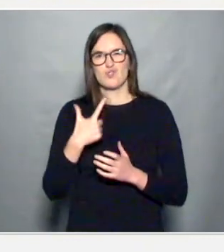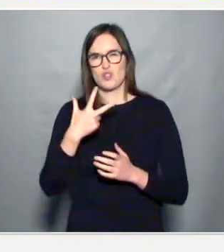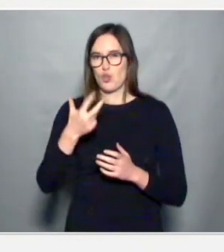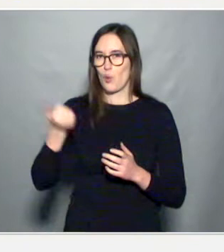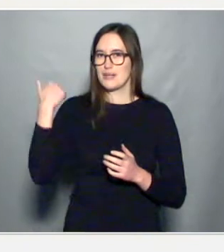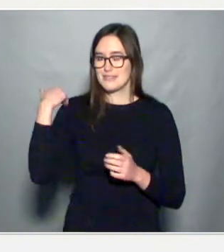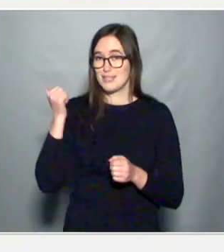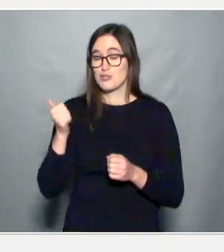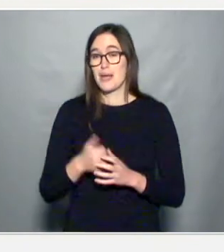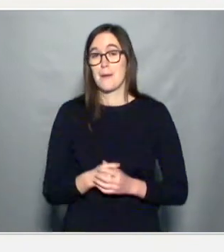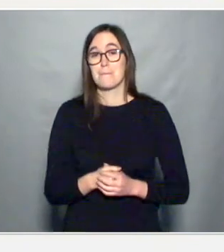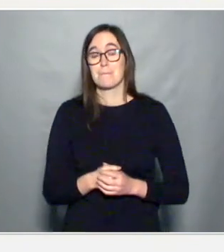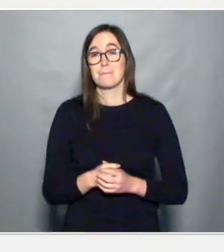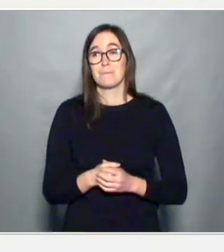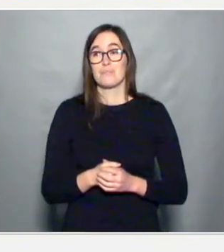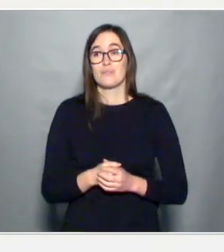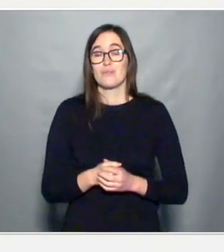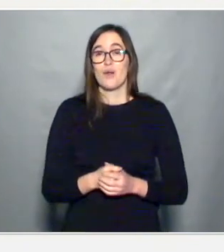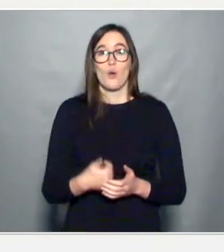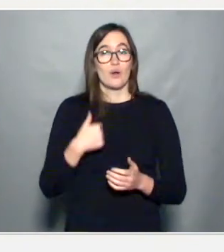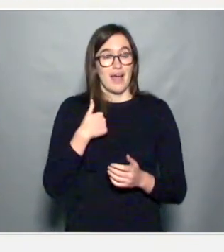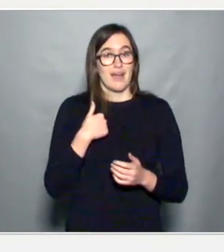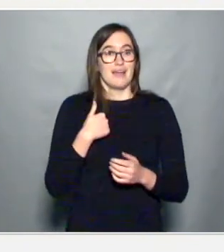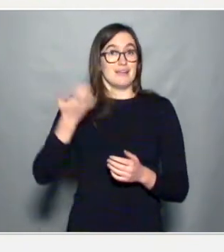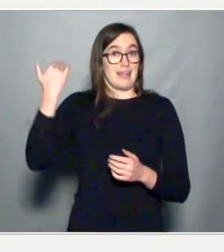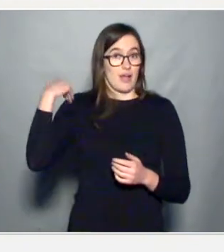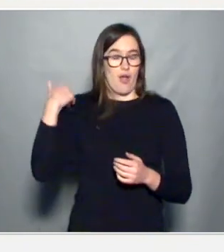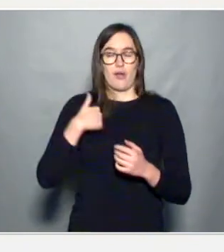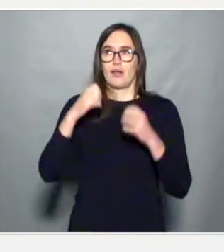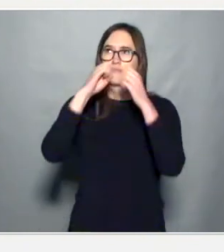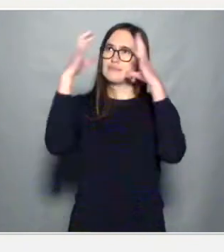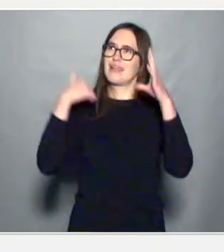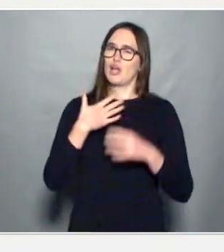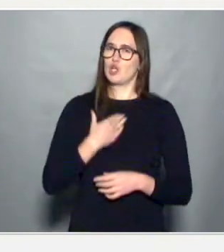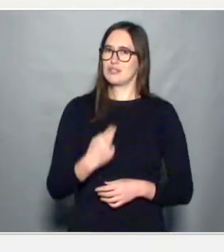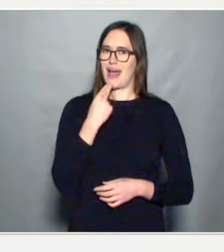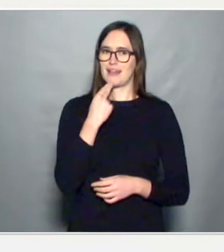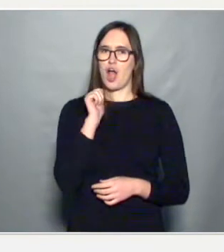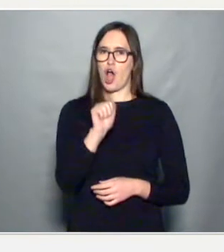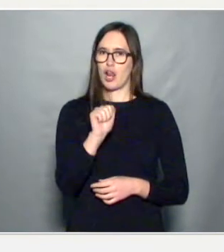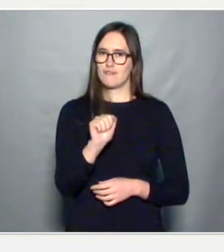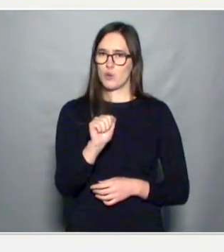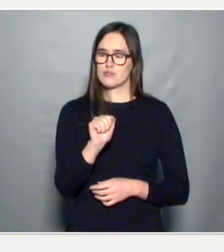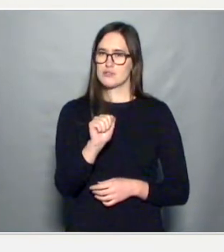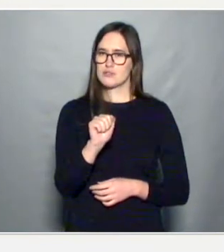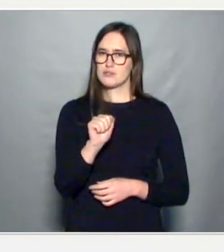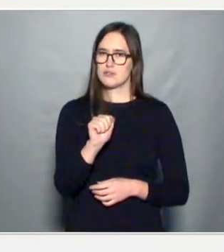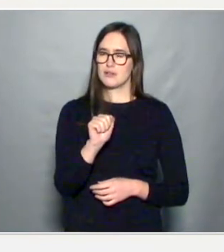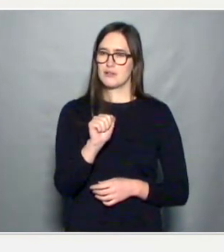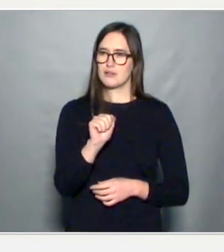7-8 år sedan kanske. När jag fick för mig att jag ville heta Alfons så bara slog jag